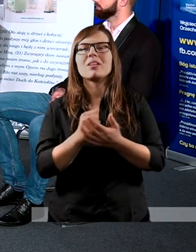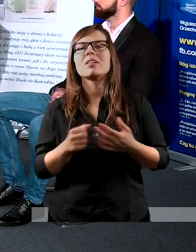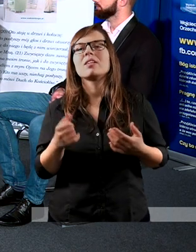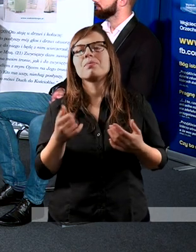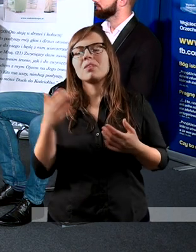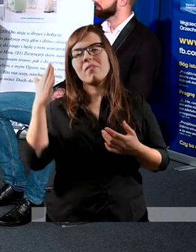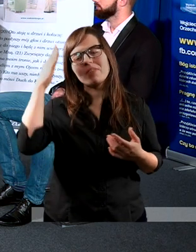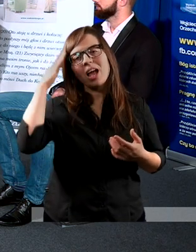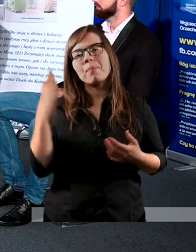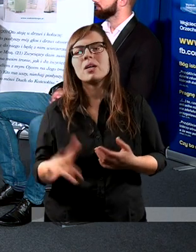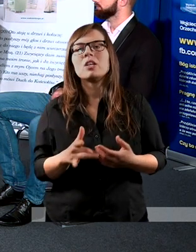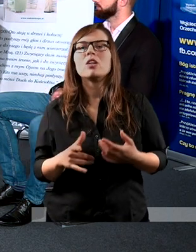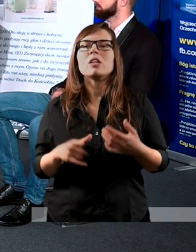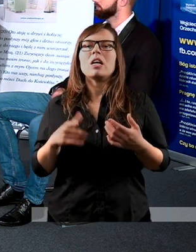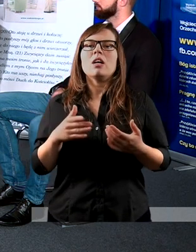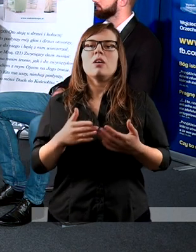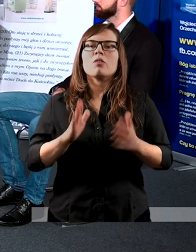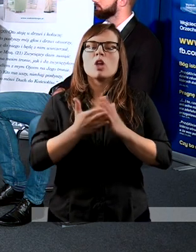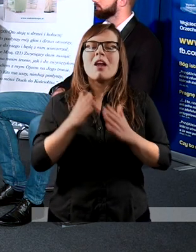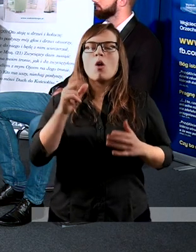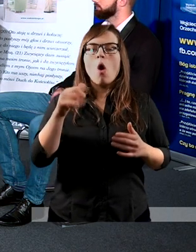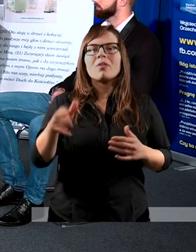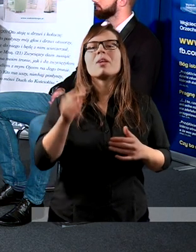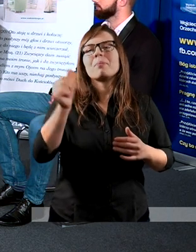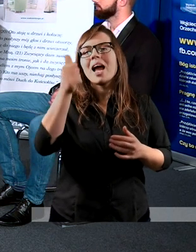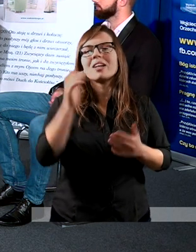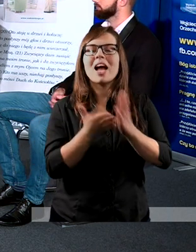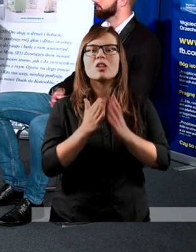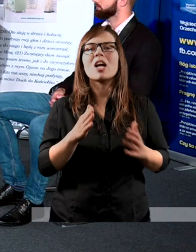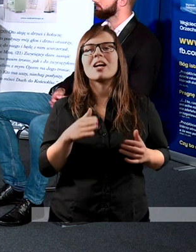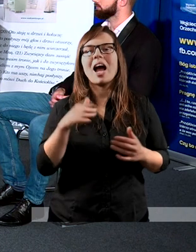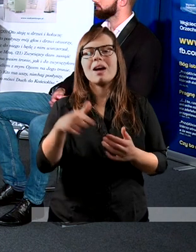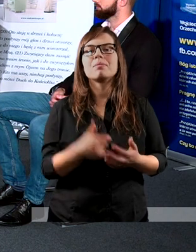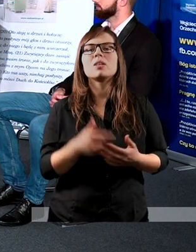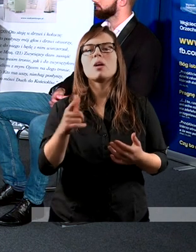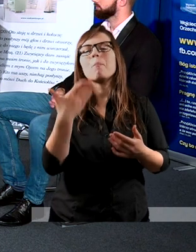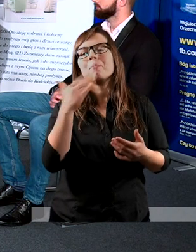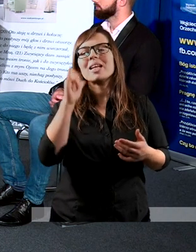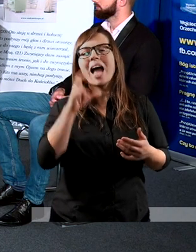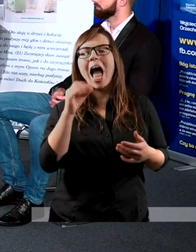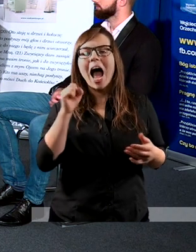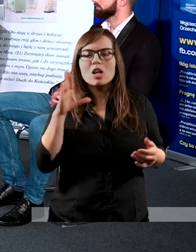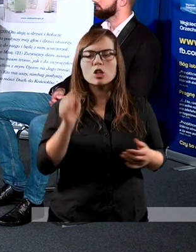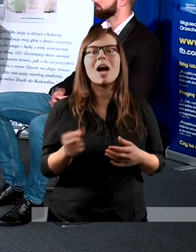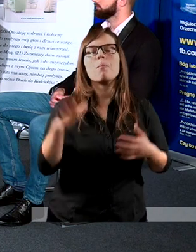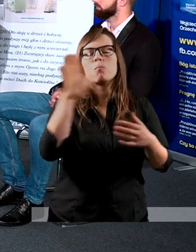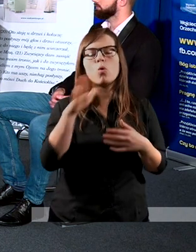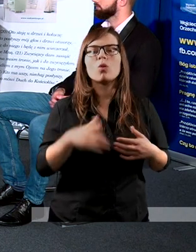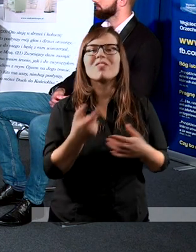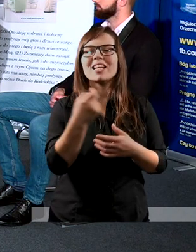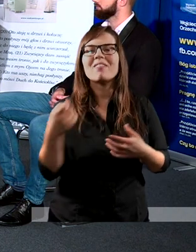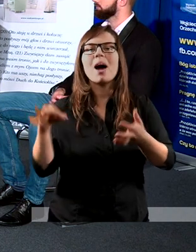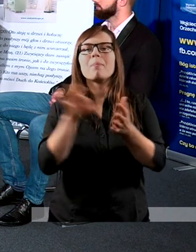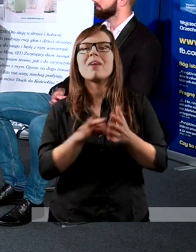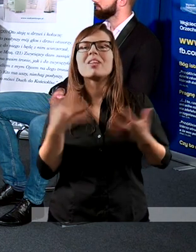anielskimi. Widzimy w Księdze Królewskiej, pierwsza księga, ostatni rozdział, ten proroctwo Micheasza, gdzie Bóg